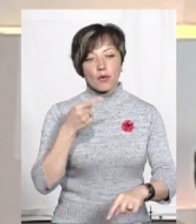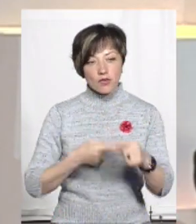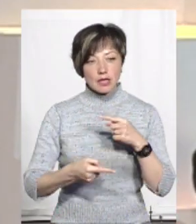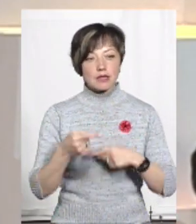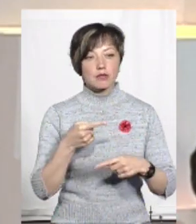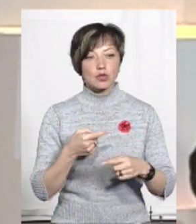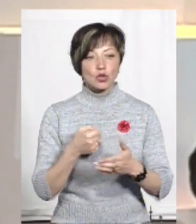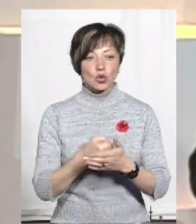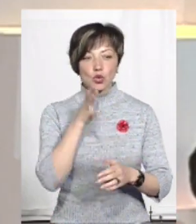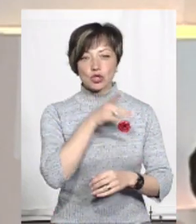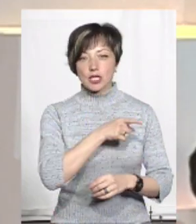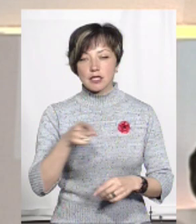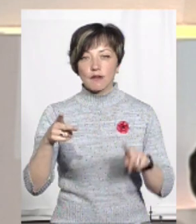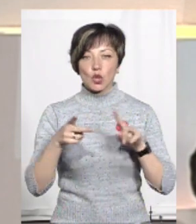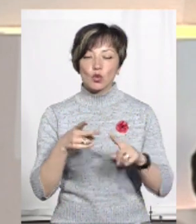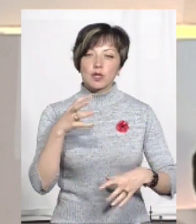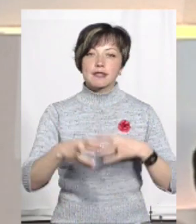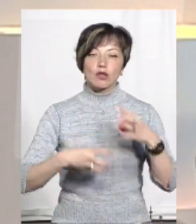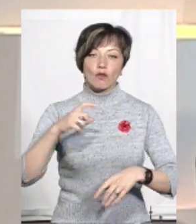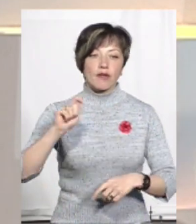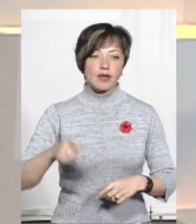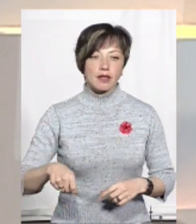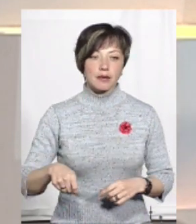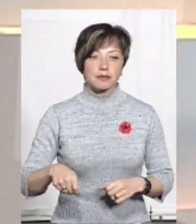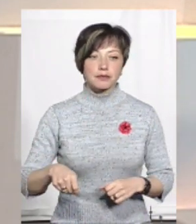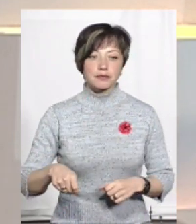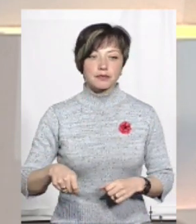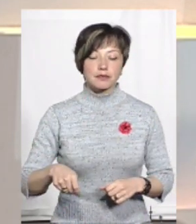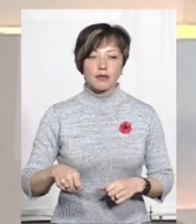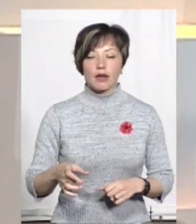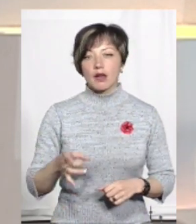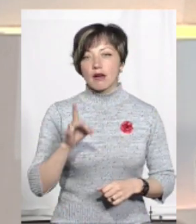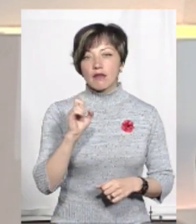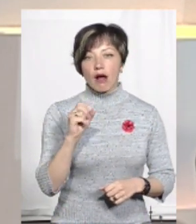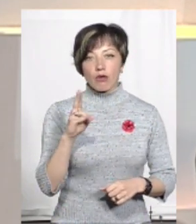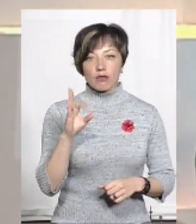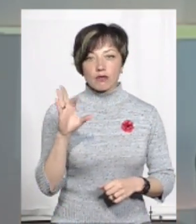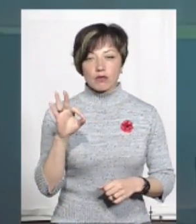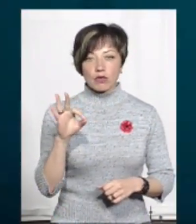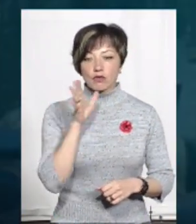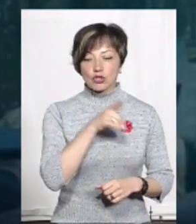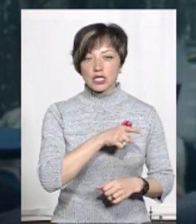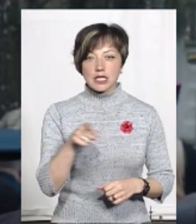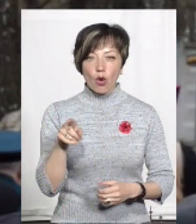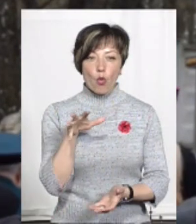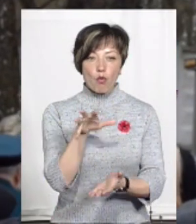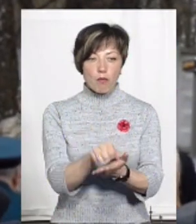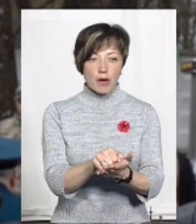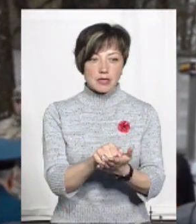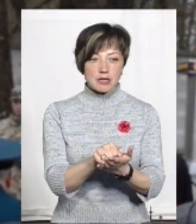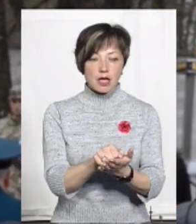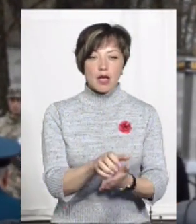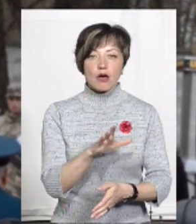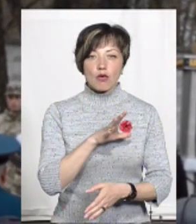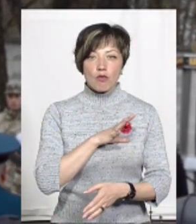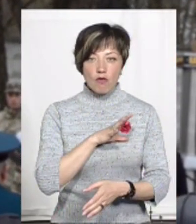Повернімося до часів Другої світової війни. У мікрорайоні Раково у часи окупації